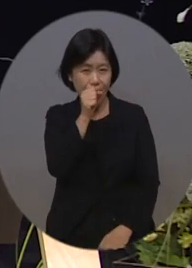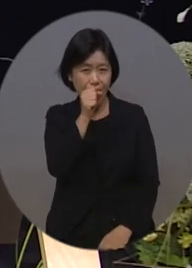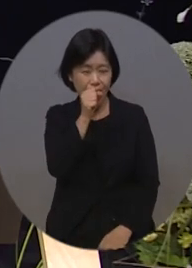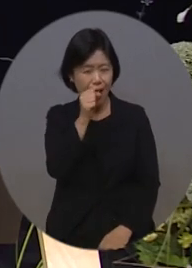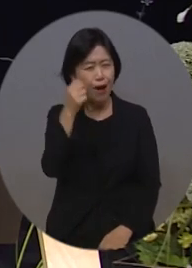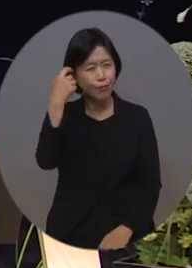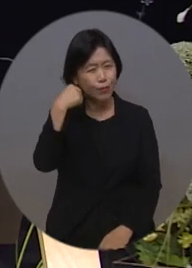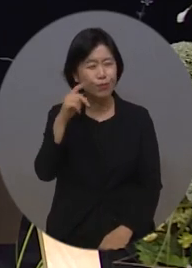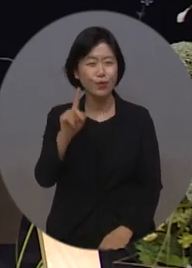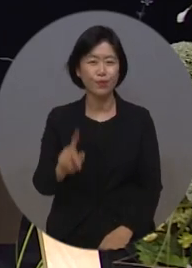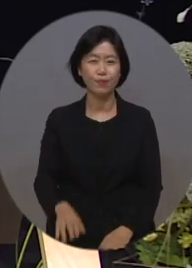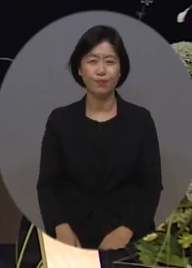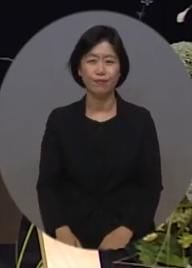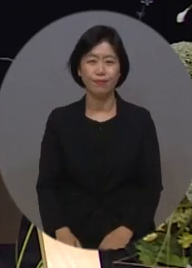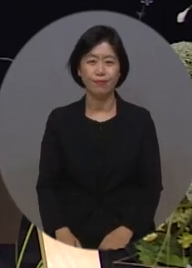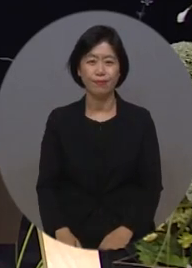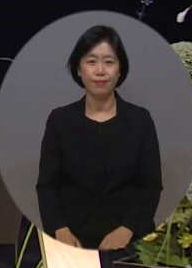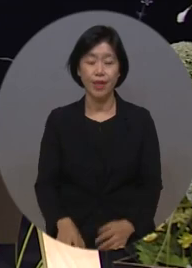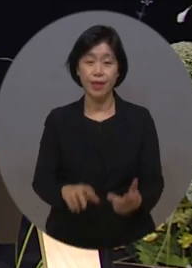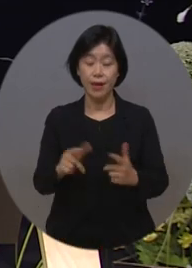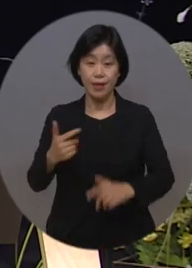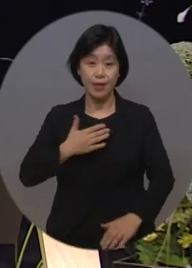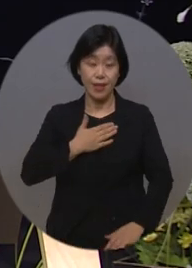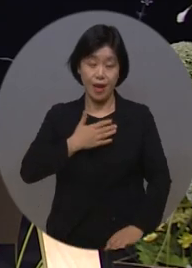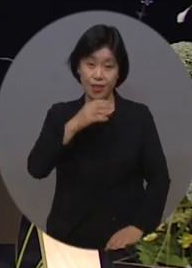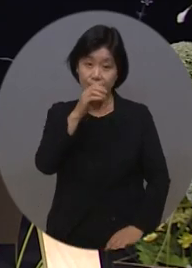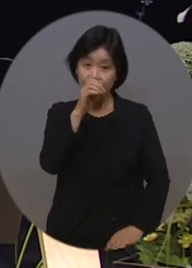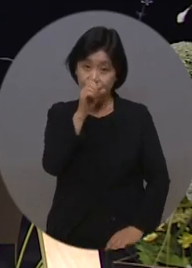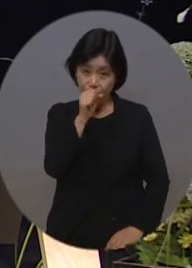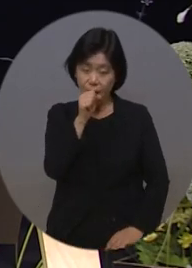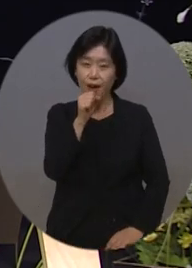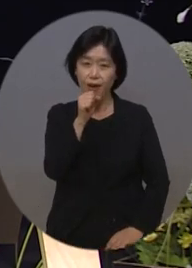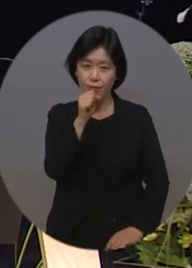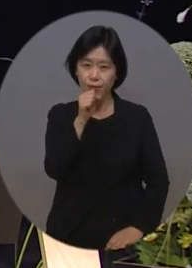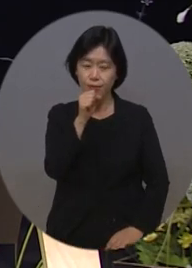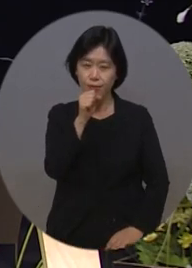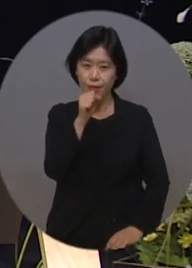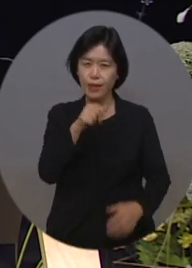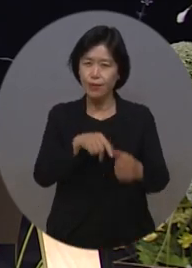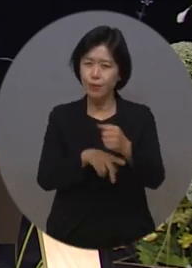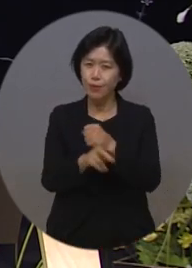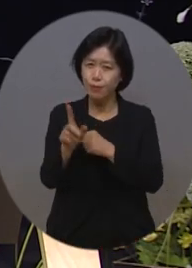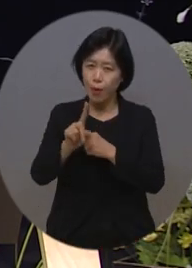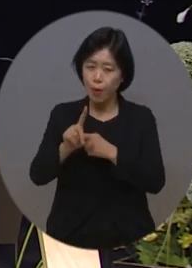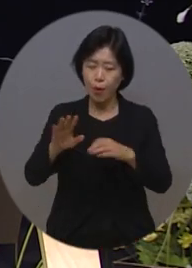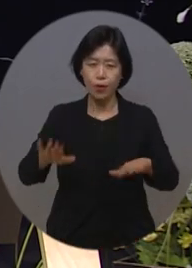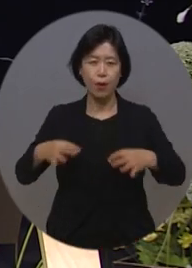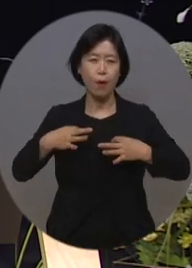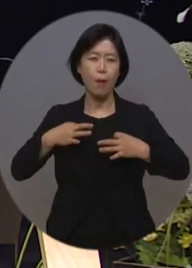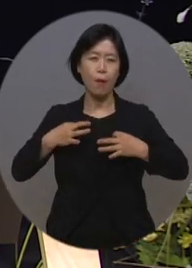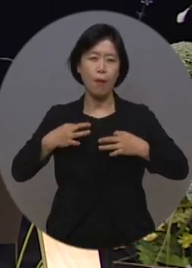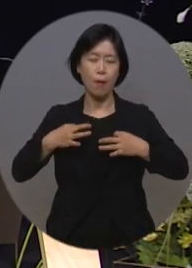그 상쾌한 기분이 오늘 차려입은 옷 덕분일 수 있다면 동의하시겠습니까?